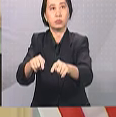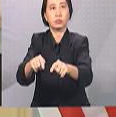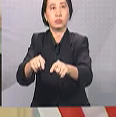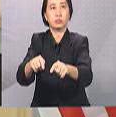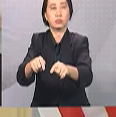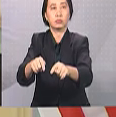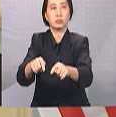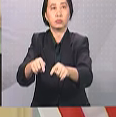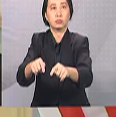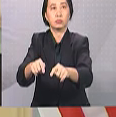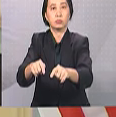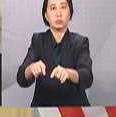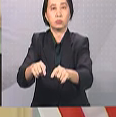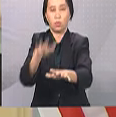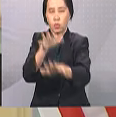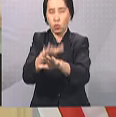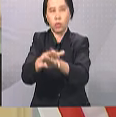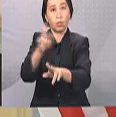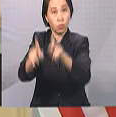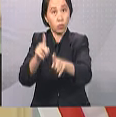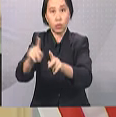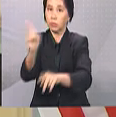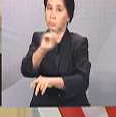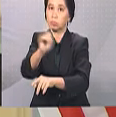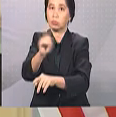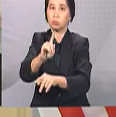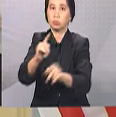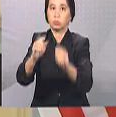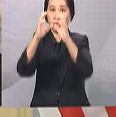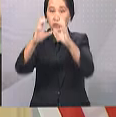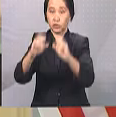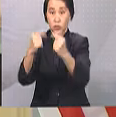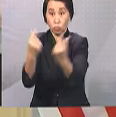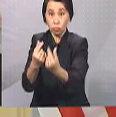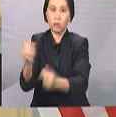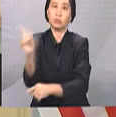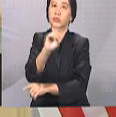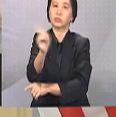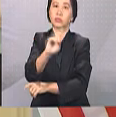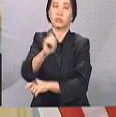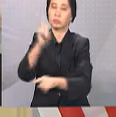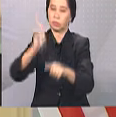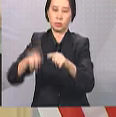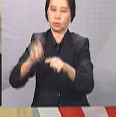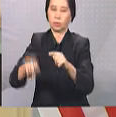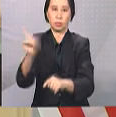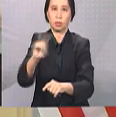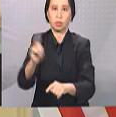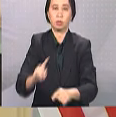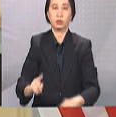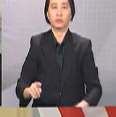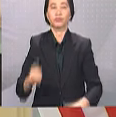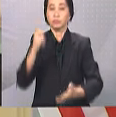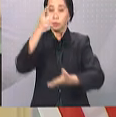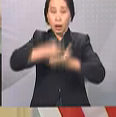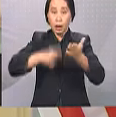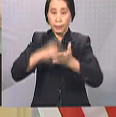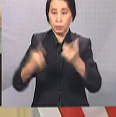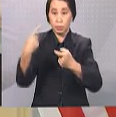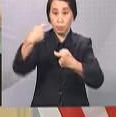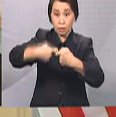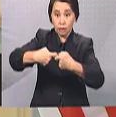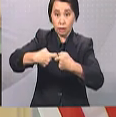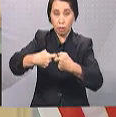kehadiran apa nama yang begitu ramai dan secara berkumpulan, itu kita tidak benarkan. Jadi apa saja yang berkaitan